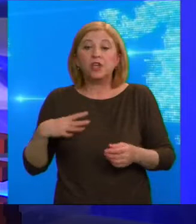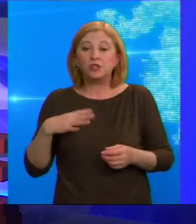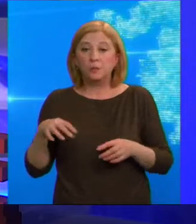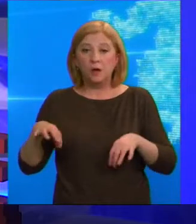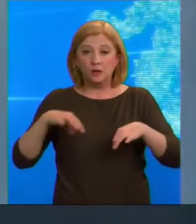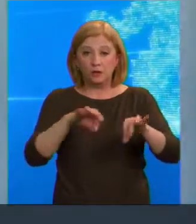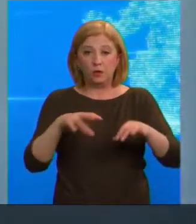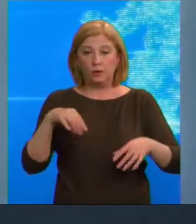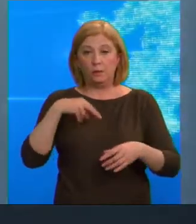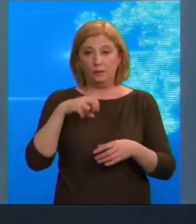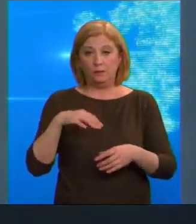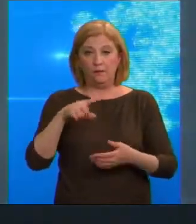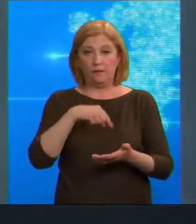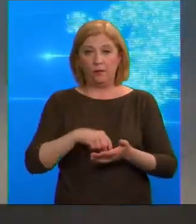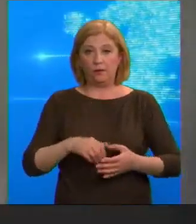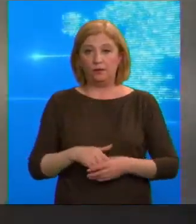пожаловало.